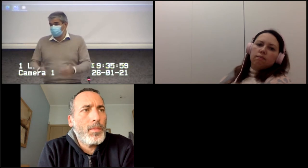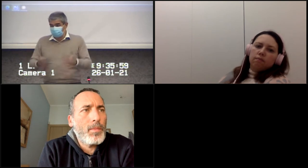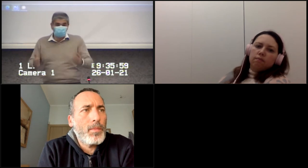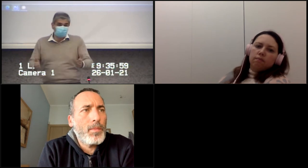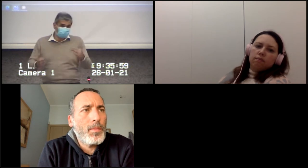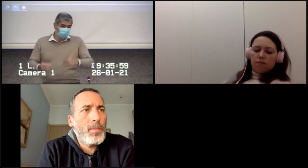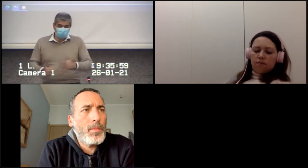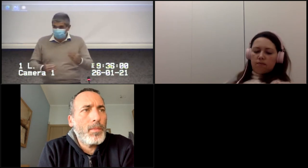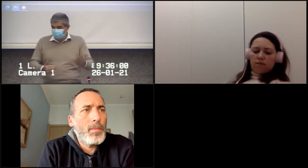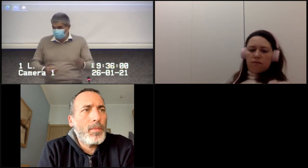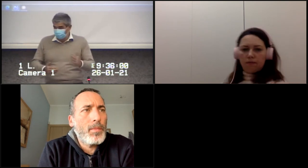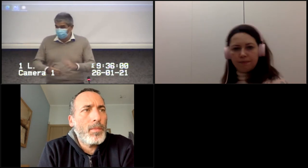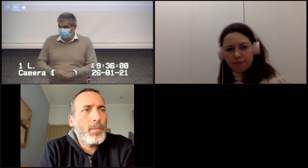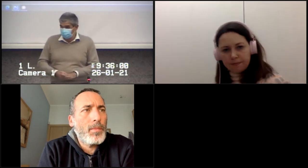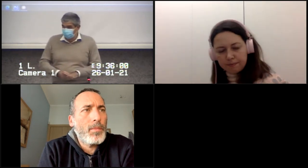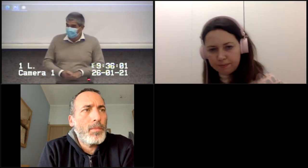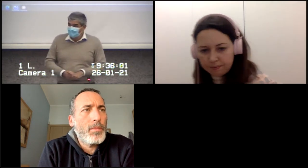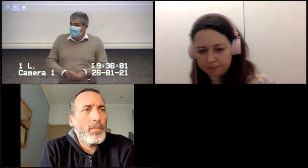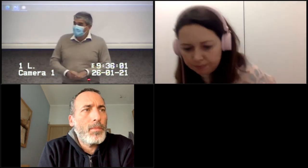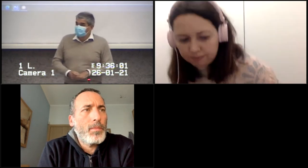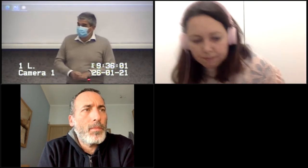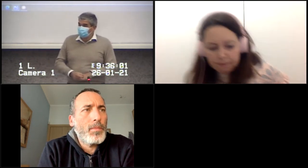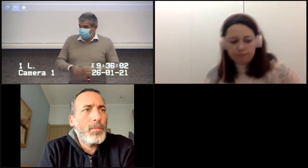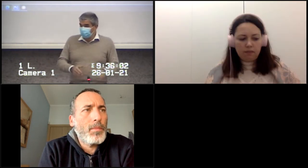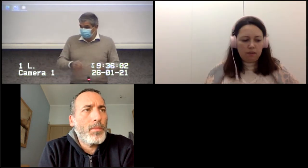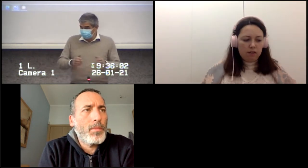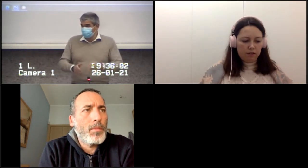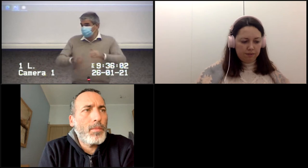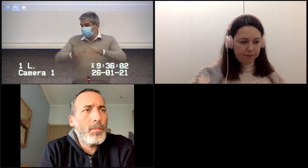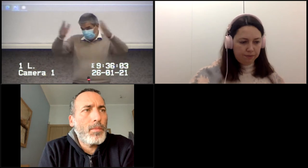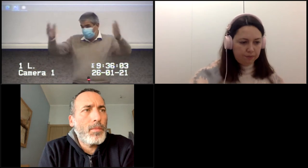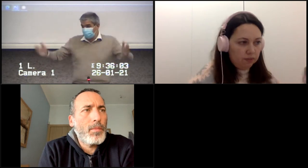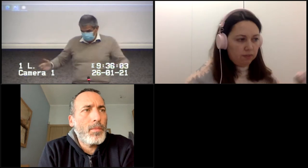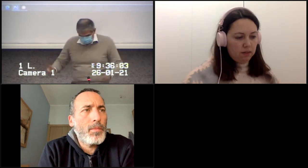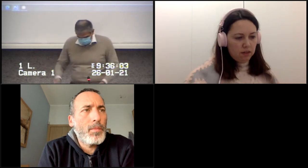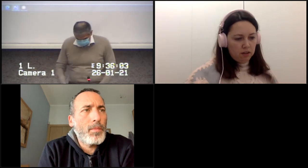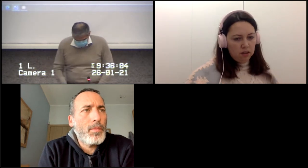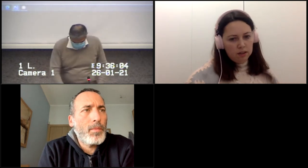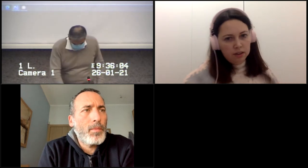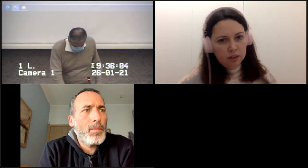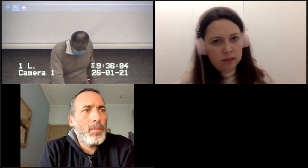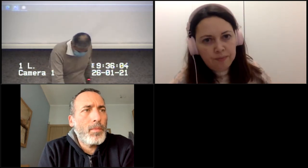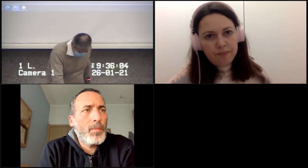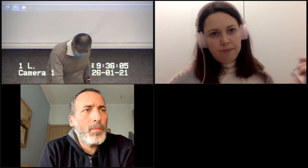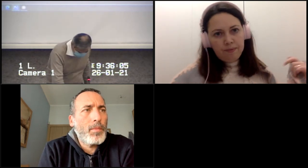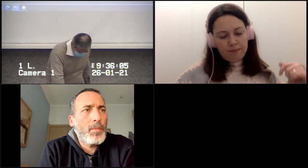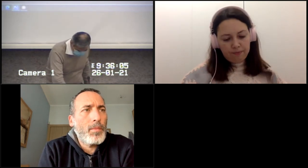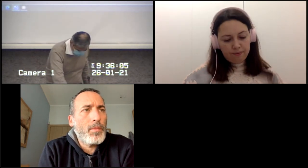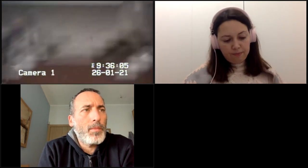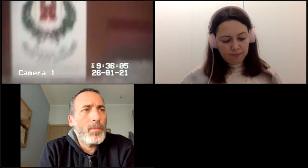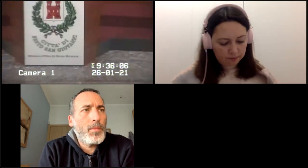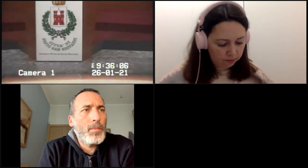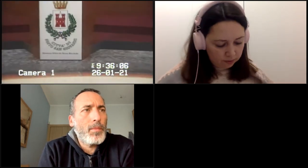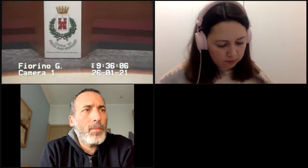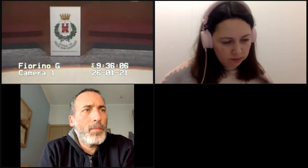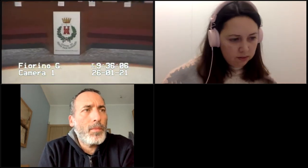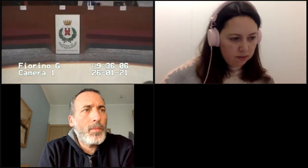controllo sull'andamento e sull'applicazione ovviamente di questo impianto normativo nei vari territori. Grazie.